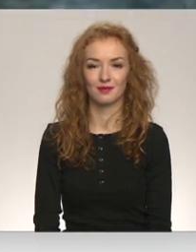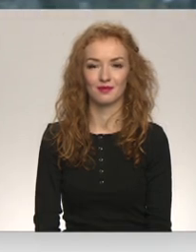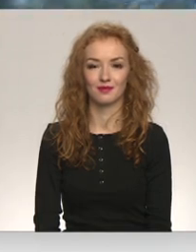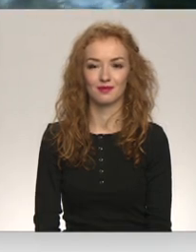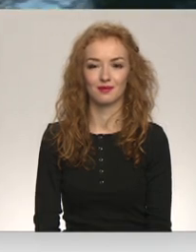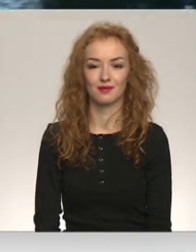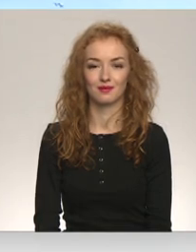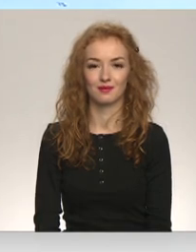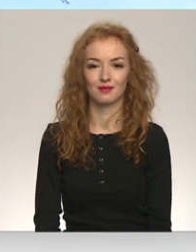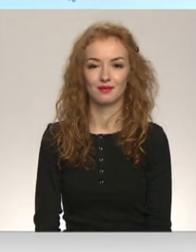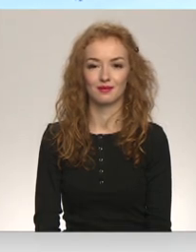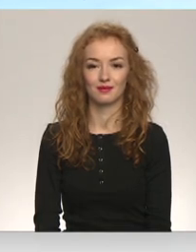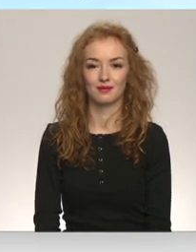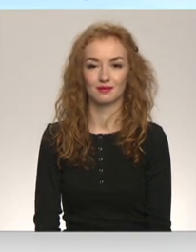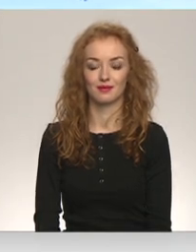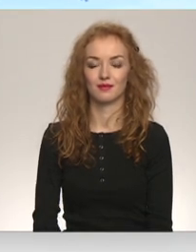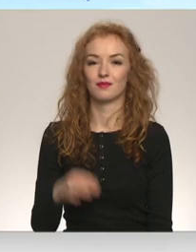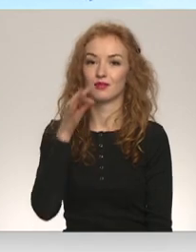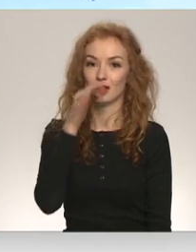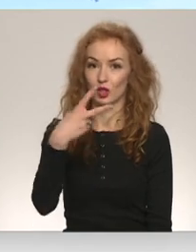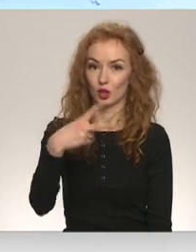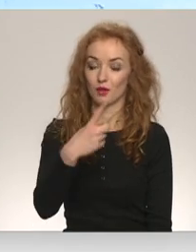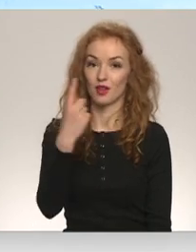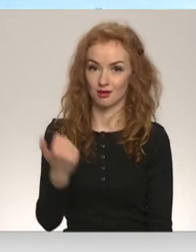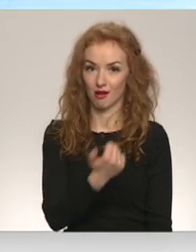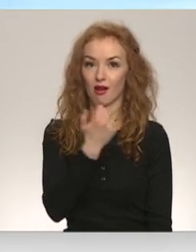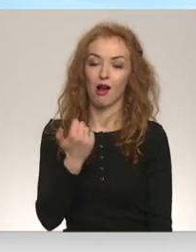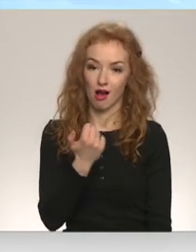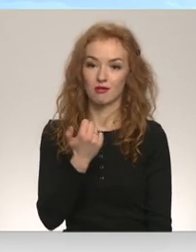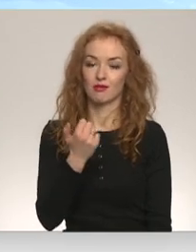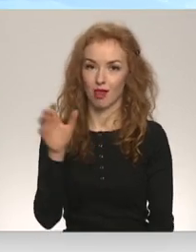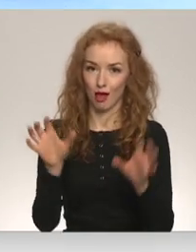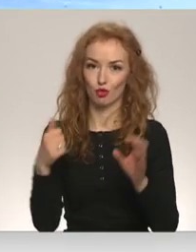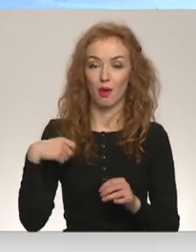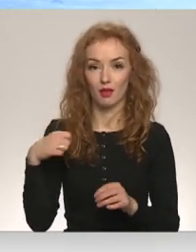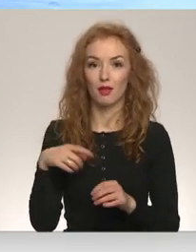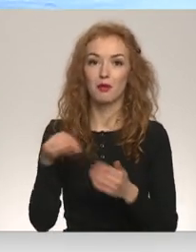mīlējoti. 21 gads viņi ir. Jā. Kādas jums sajūtas?